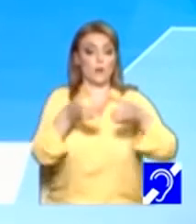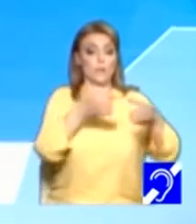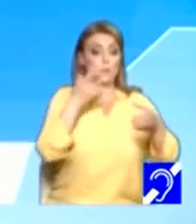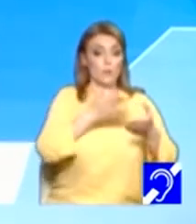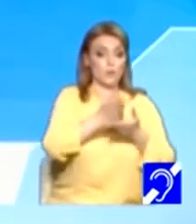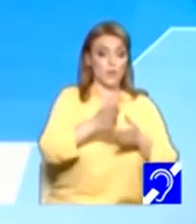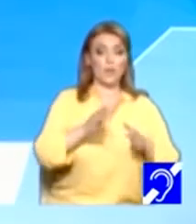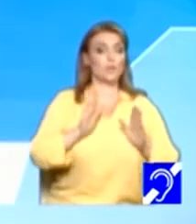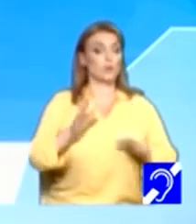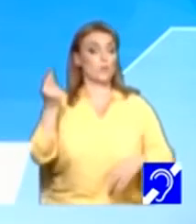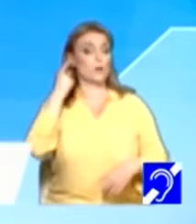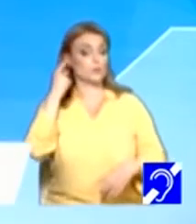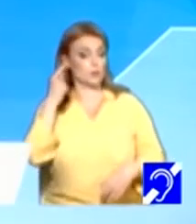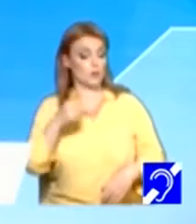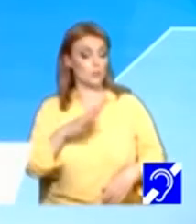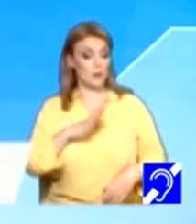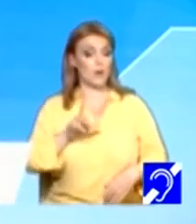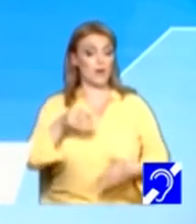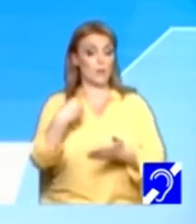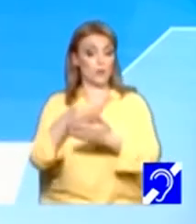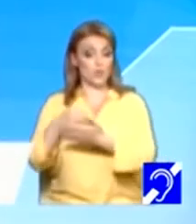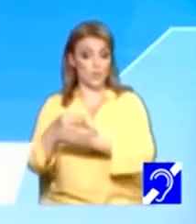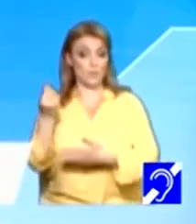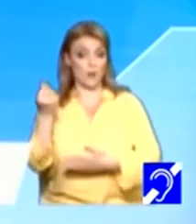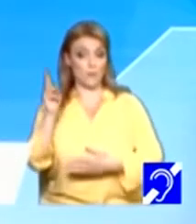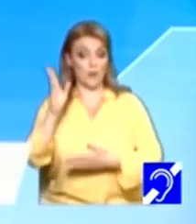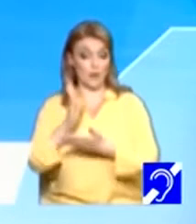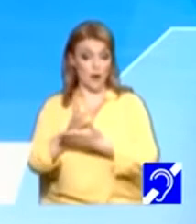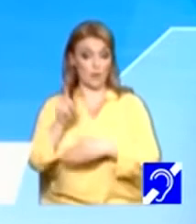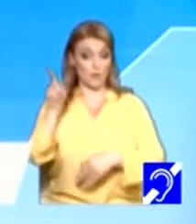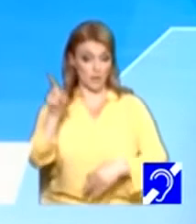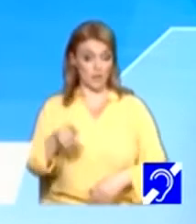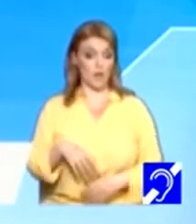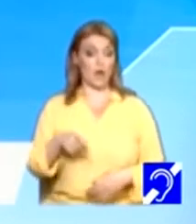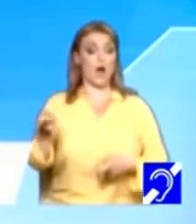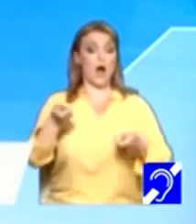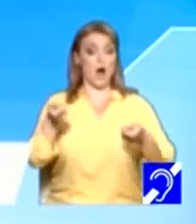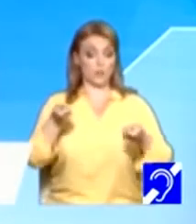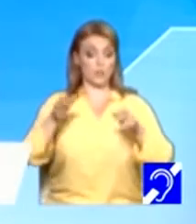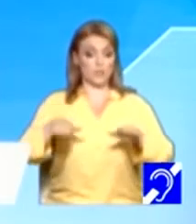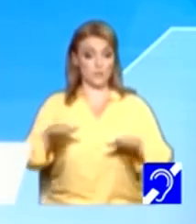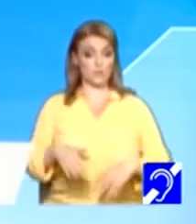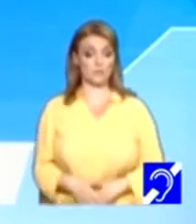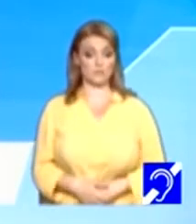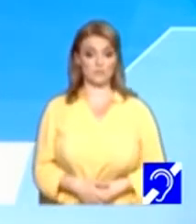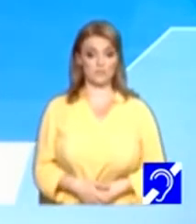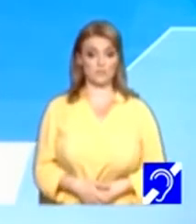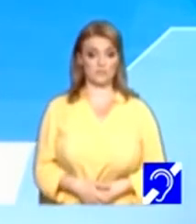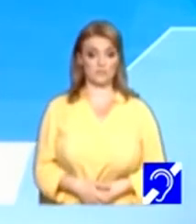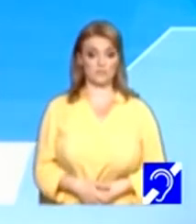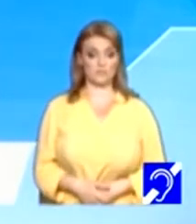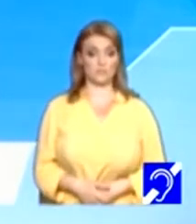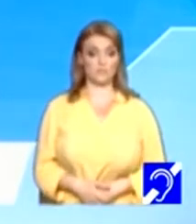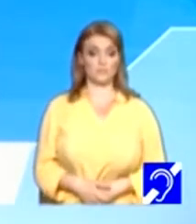din auzite vă spun că bugetele care le are la autoritățile publice locale, ele sunt,